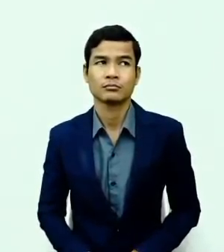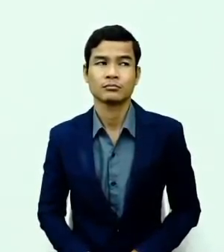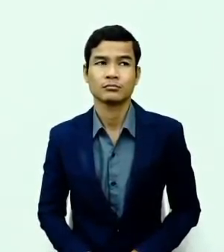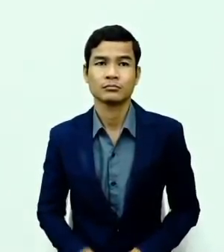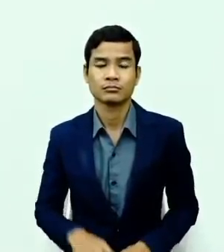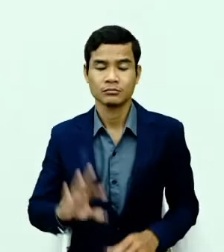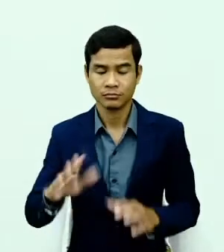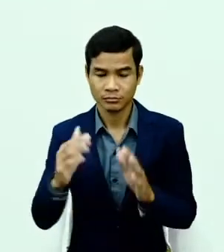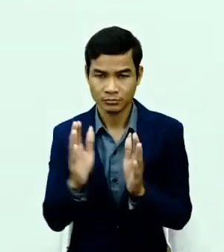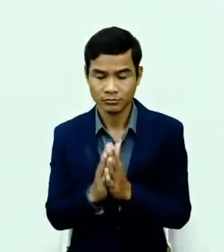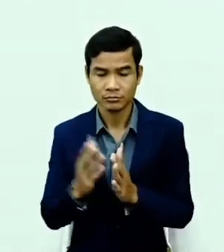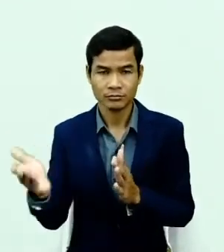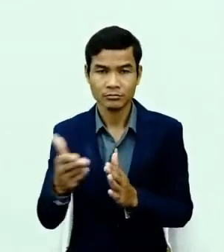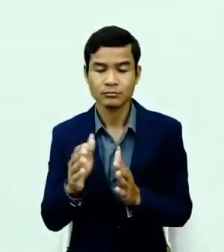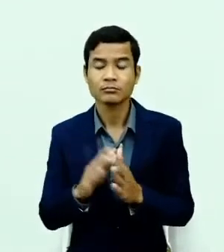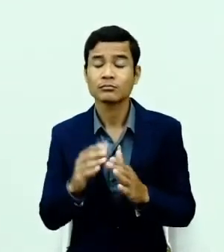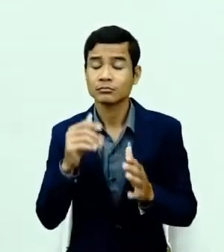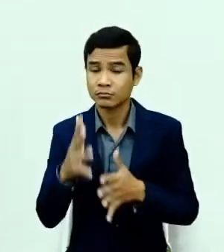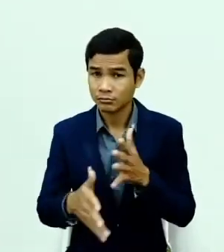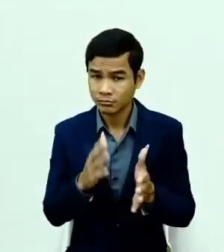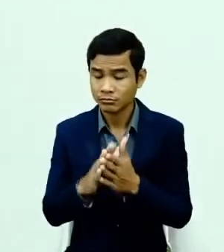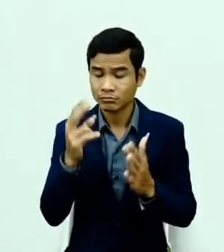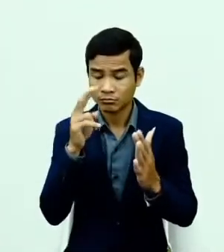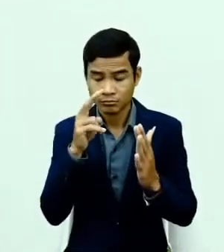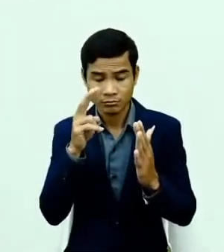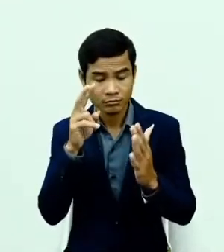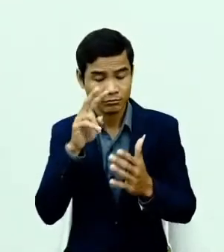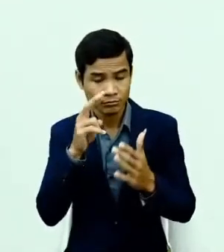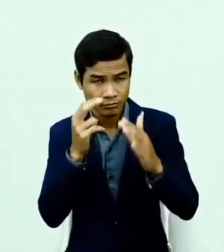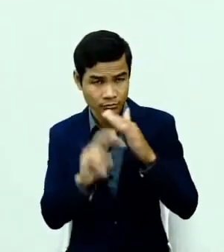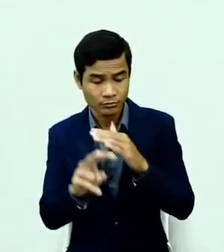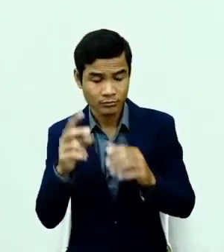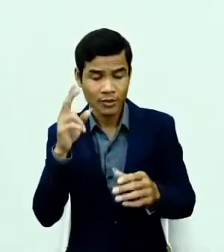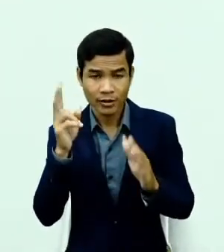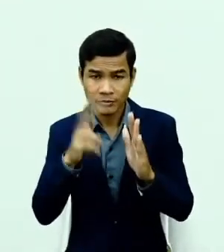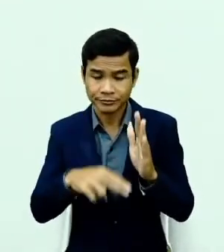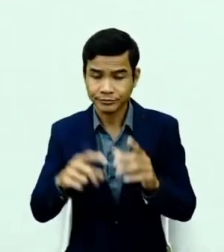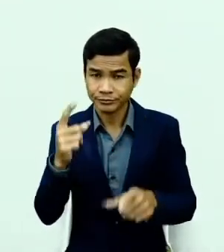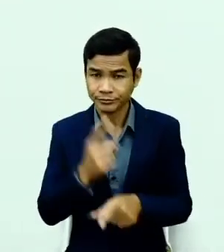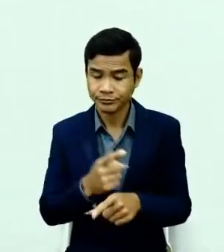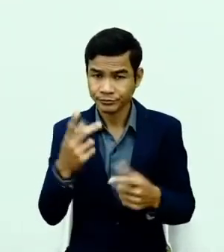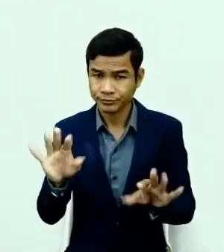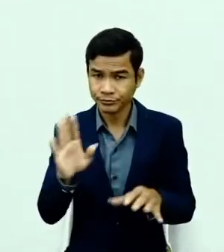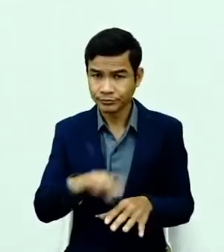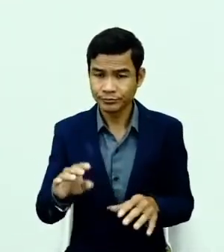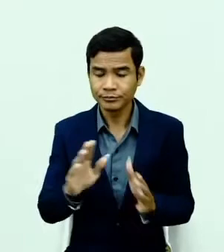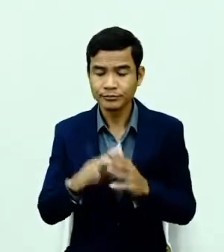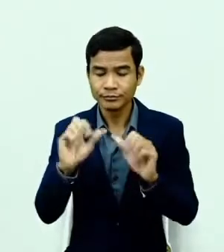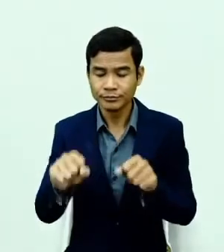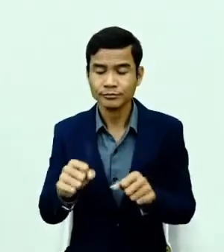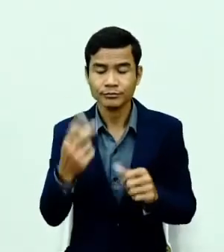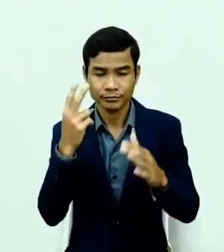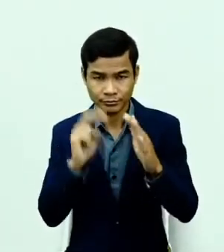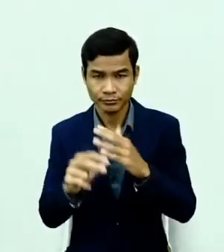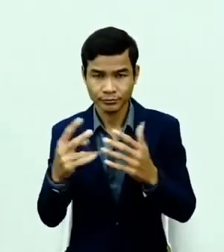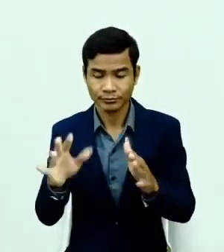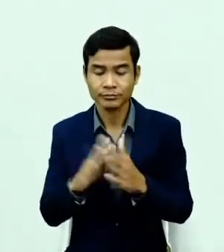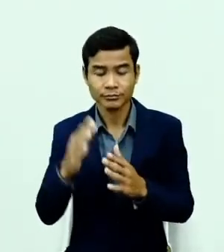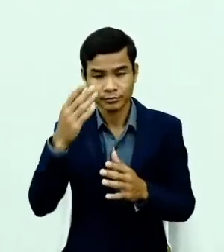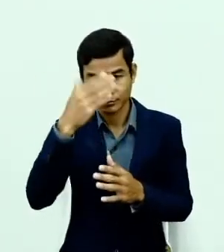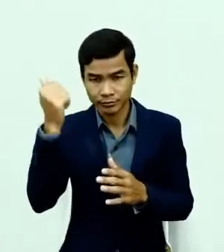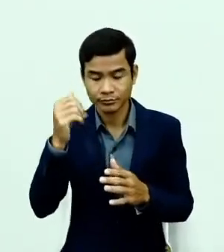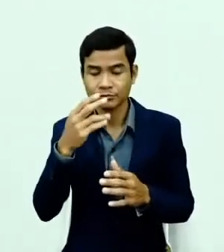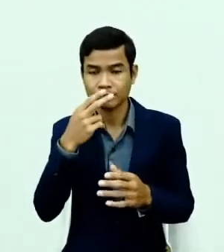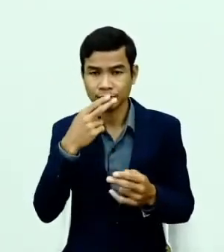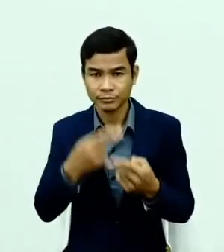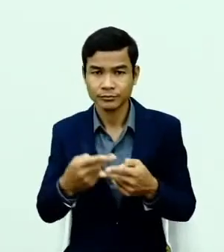អរគុណតាកូនទស្សទាយអត្ថបទរបស់យើងរួចរាល់ហើយឬនៅកូនចាកូនទូទាយរួចហើយកូនកំភ្លេចណាចម្លើយដ